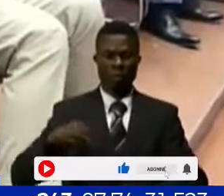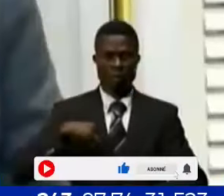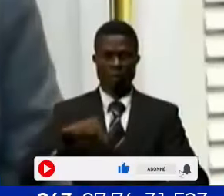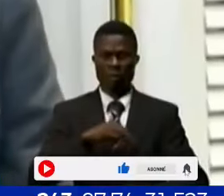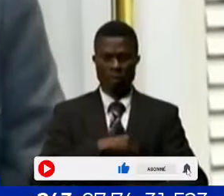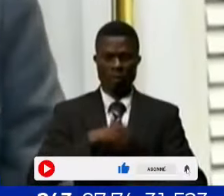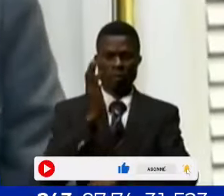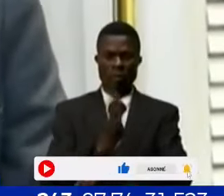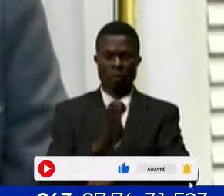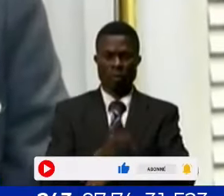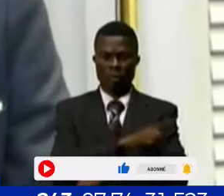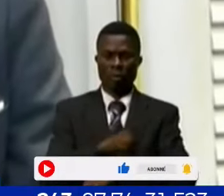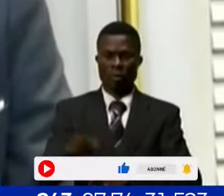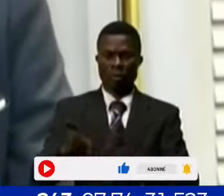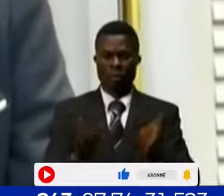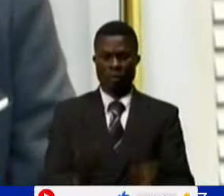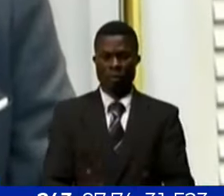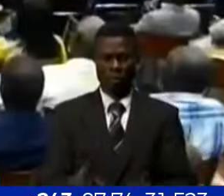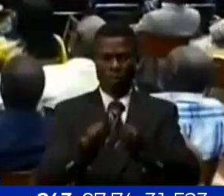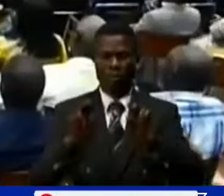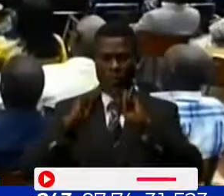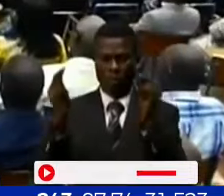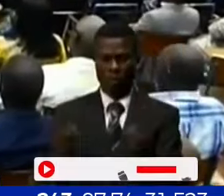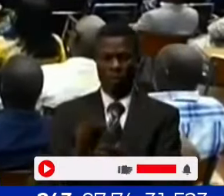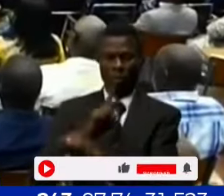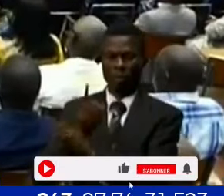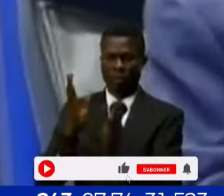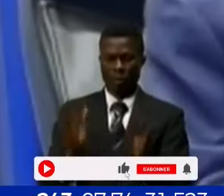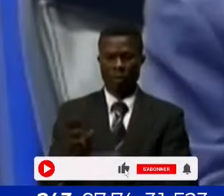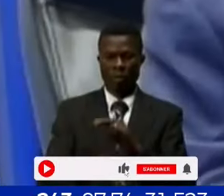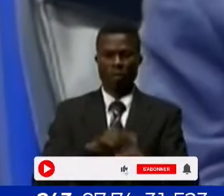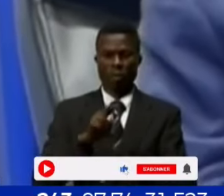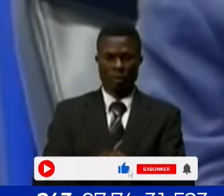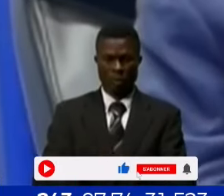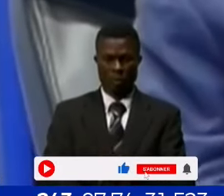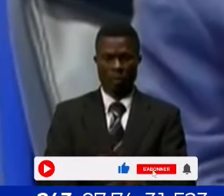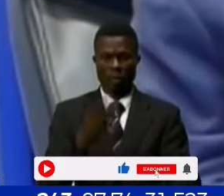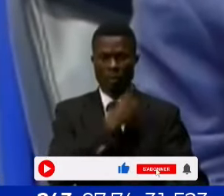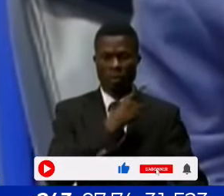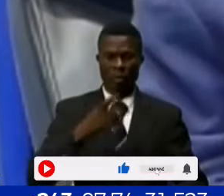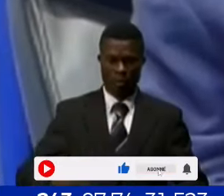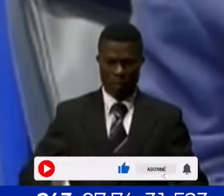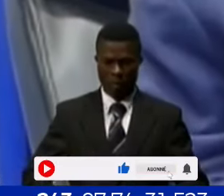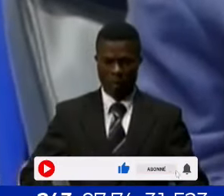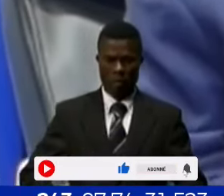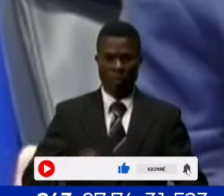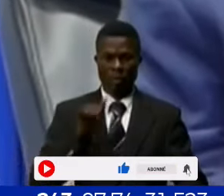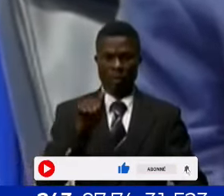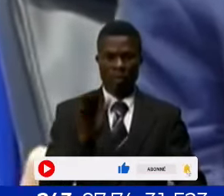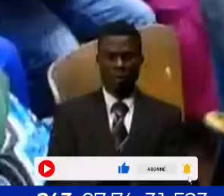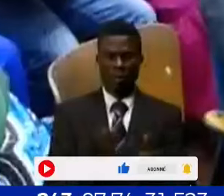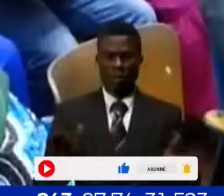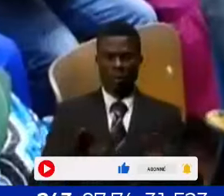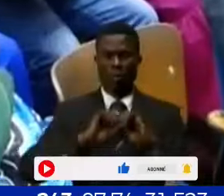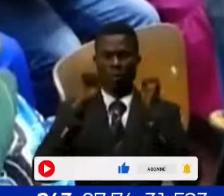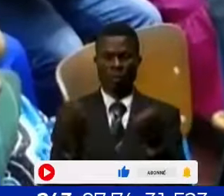du conseil d'administration, ainsi que de la délégation syndicale nationale. David Chilumba Mutombo, directeur général de la Régie